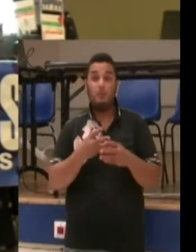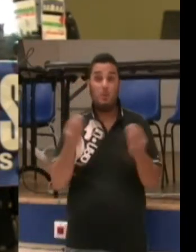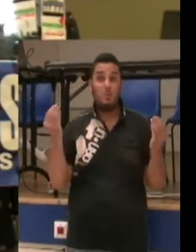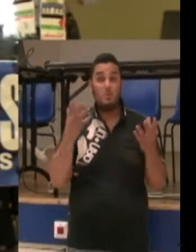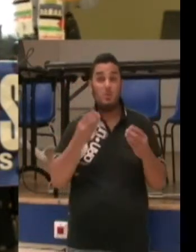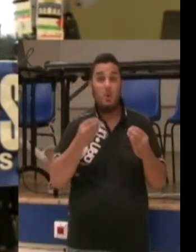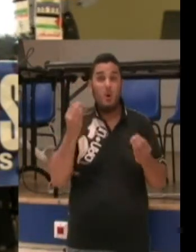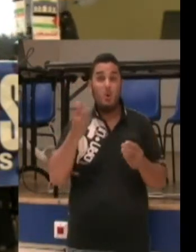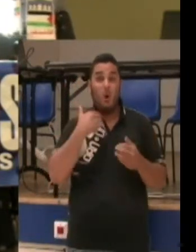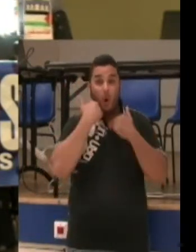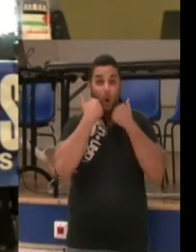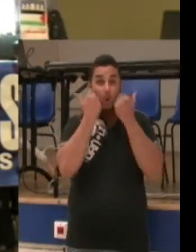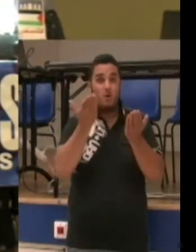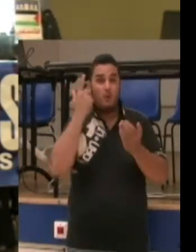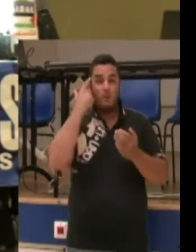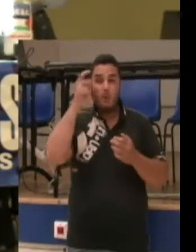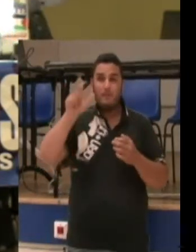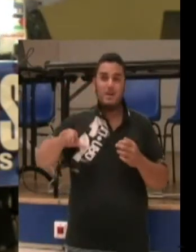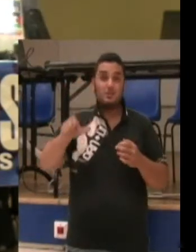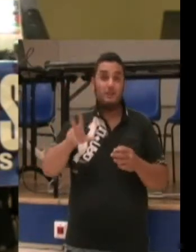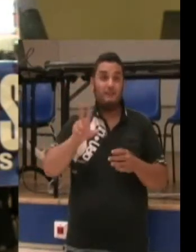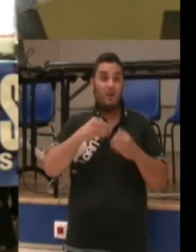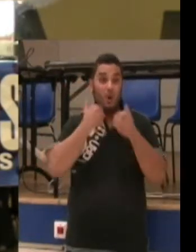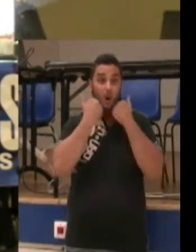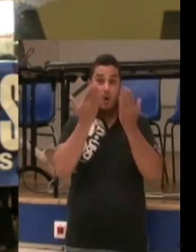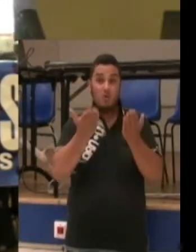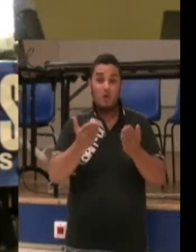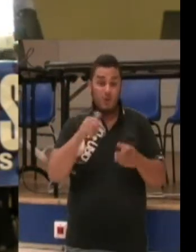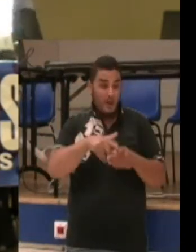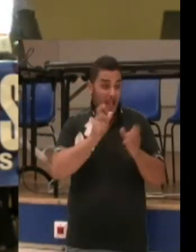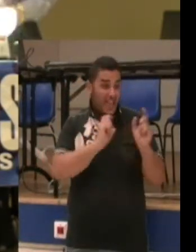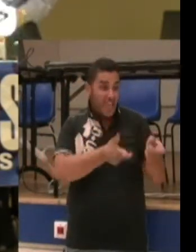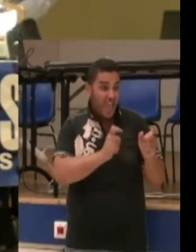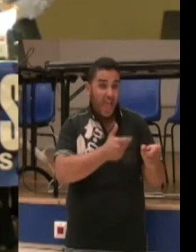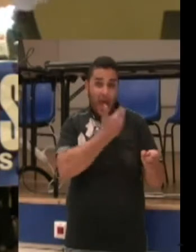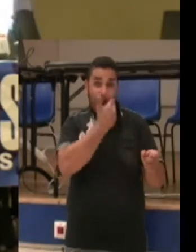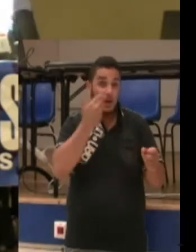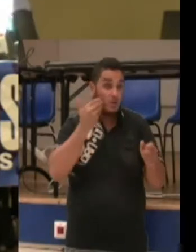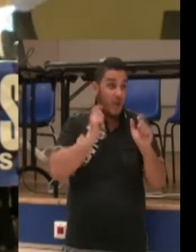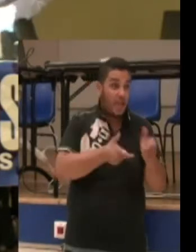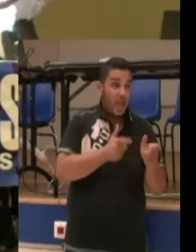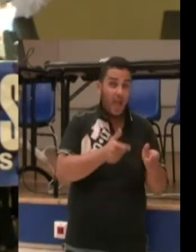c'est honteux. Parce que pendant les périodes de la guerre, on doit,